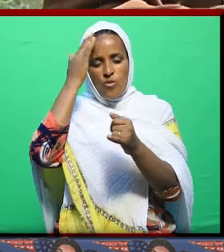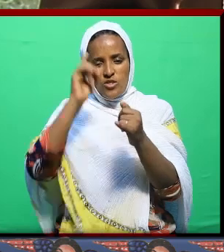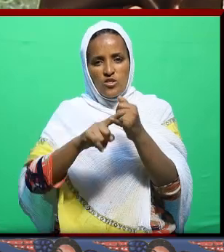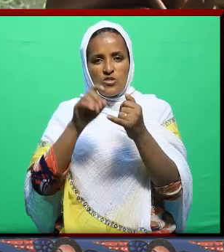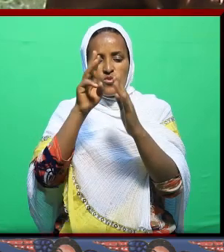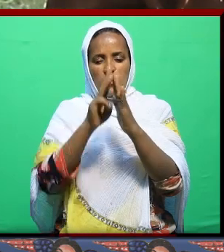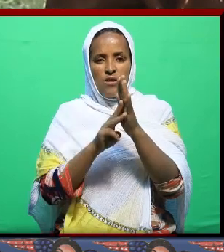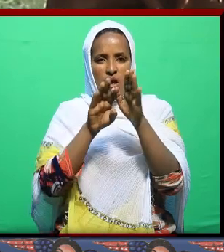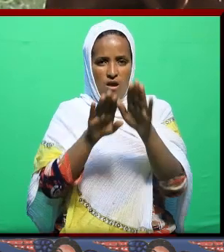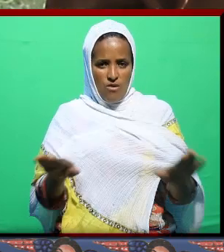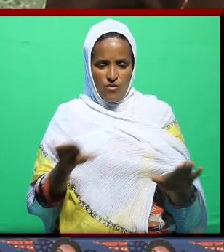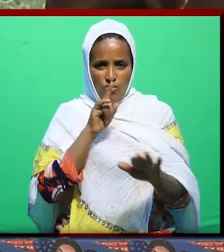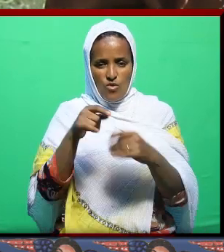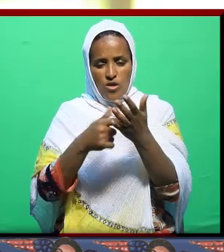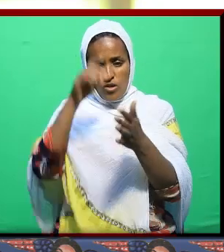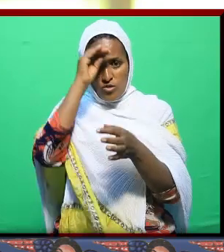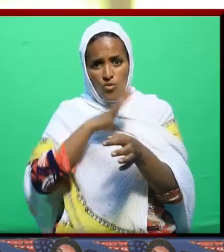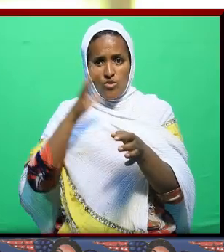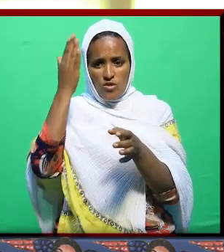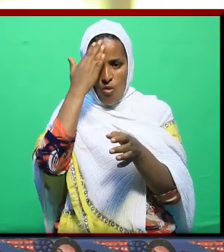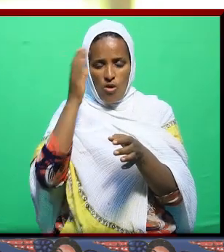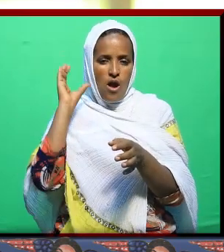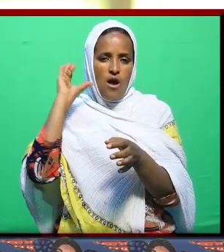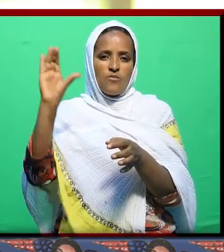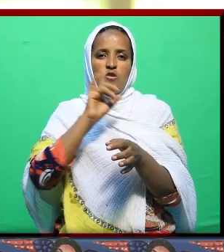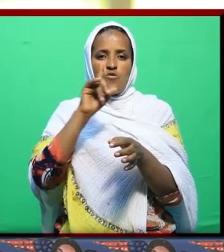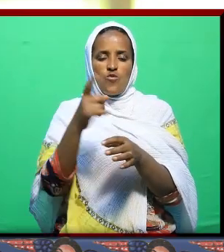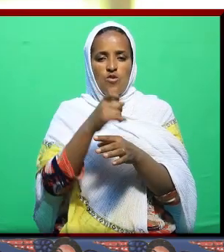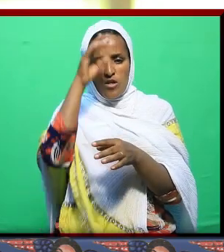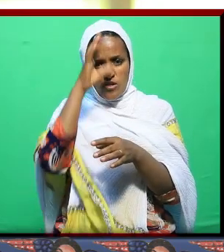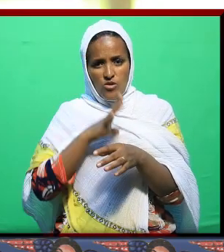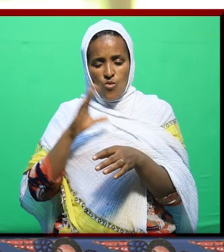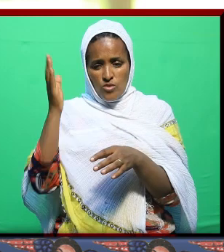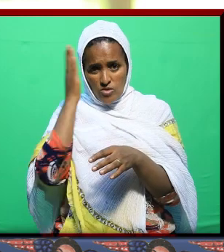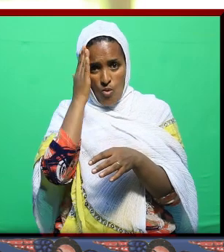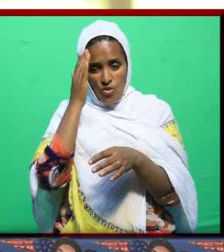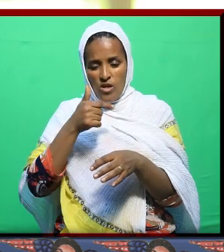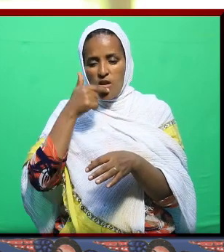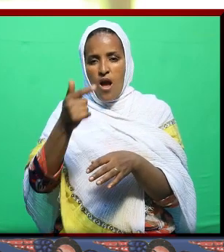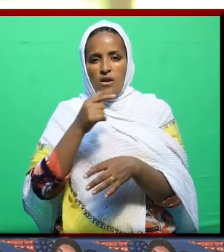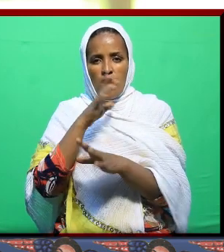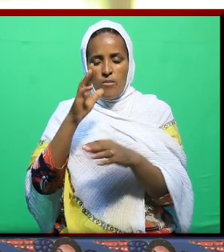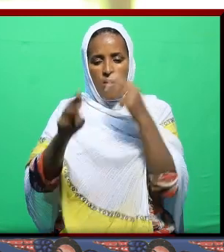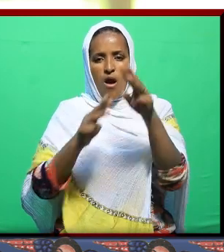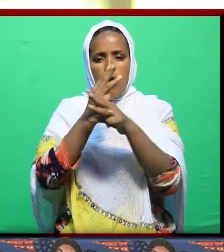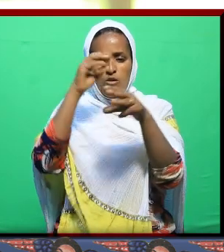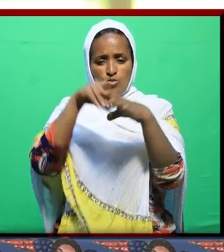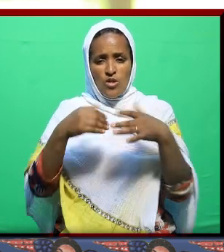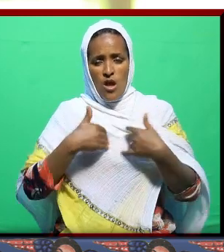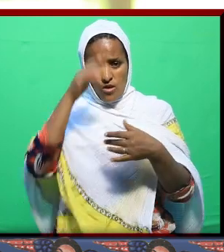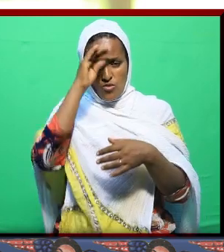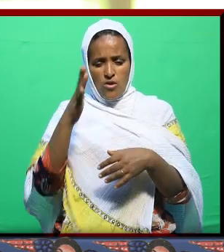የማወቅ መጨረሻው ጽማዊነት ነው። ሰው ሲያውቅ አድማጭ ነው የሚሆነው። ሰው ሲያውቅ ልናገር አይደለም የሚለው። በአለም ያለ ሰው